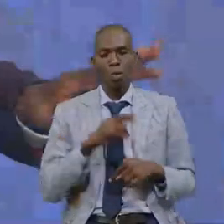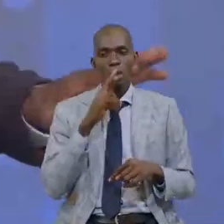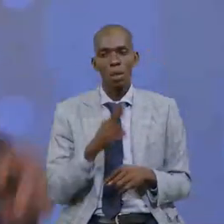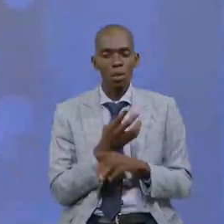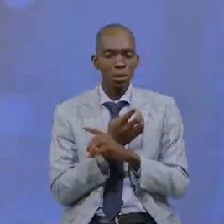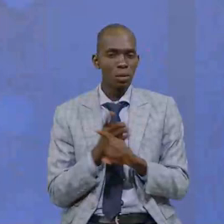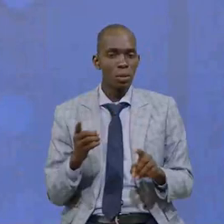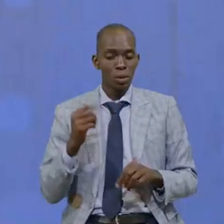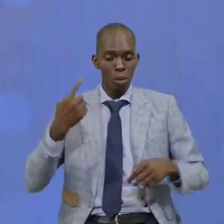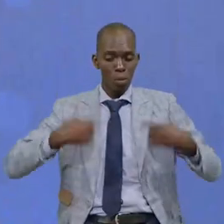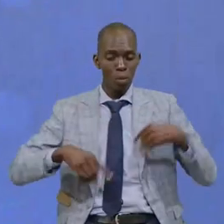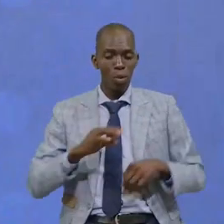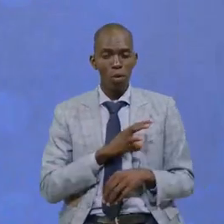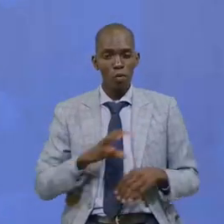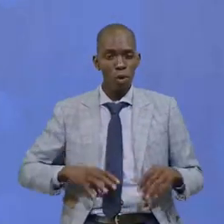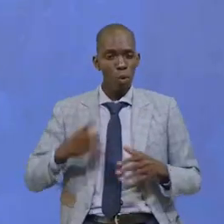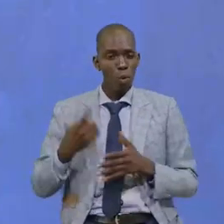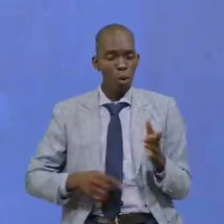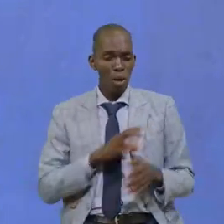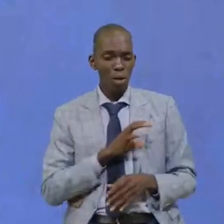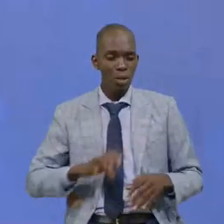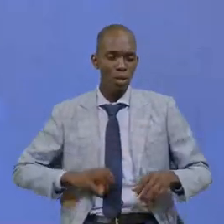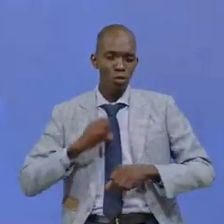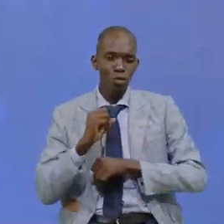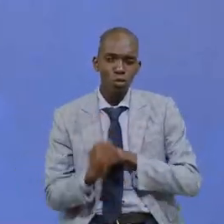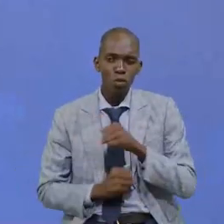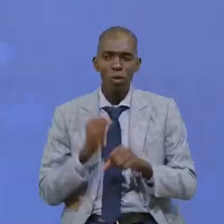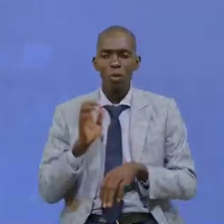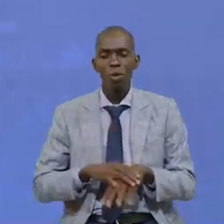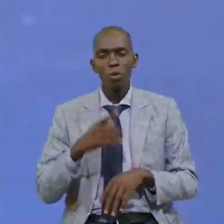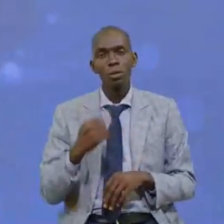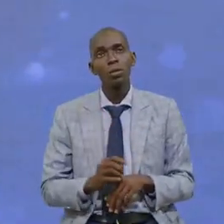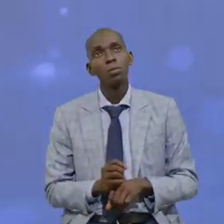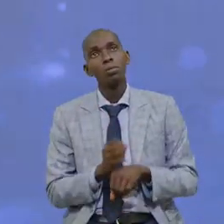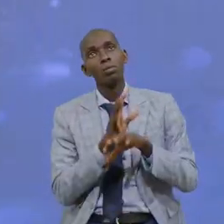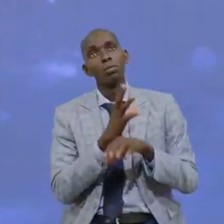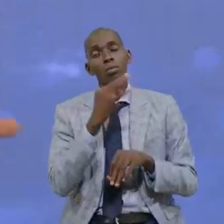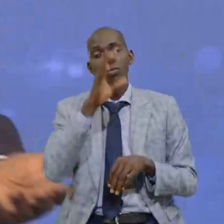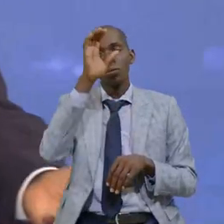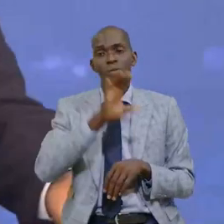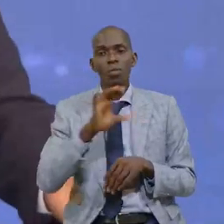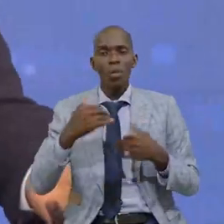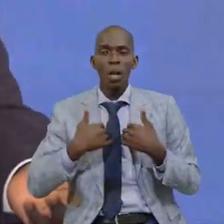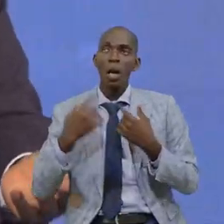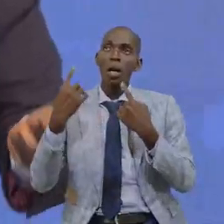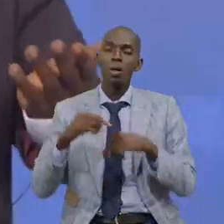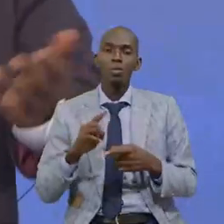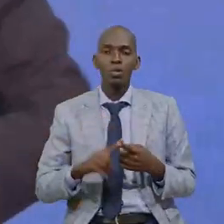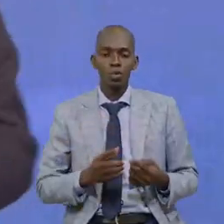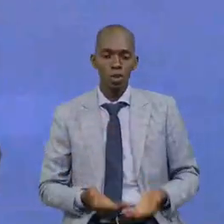délivrent. Les maîtrisures de Christ, ce qu'il a souffert sur la croix du calvaire, est venu